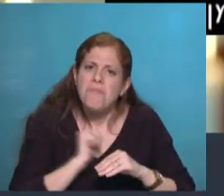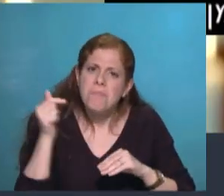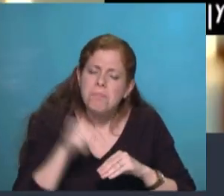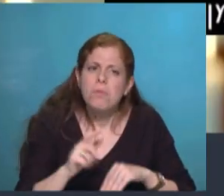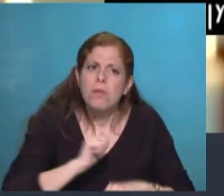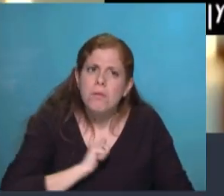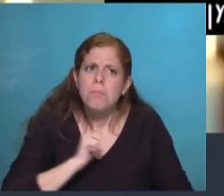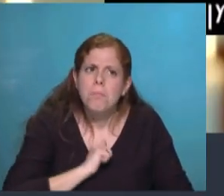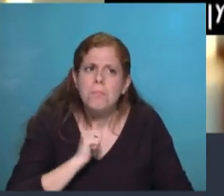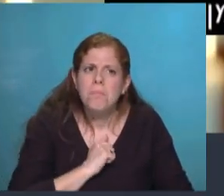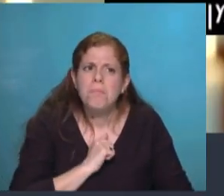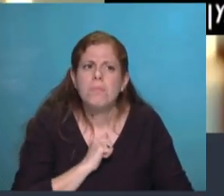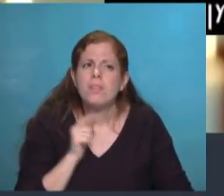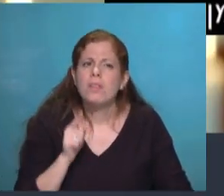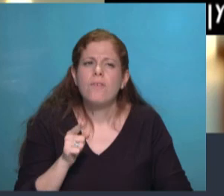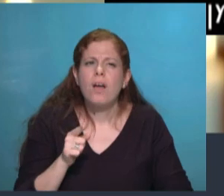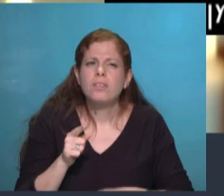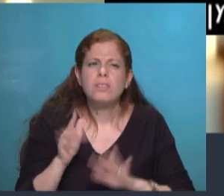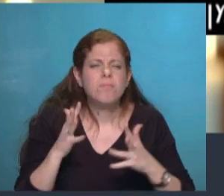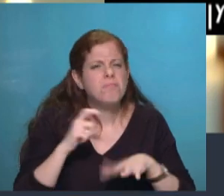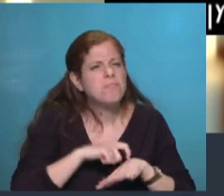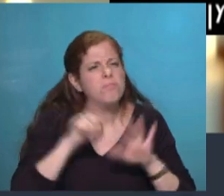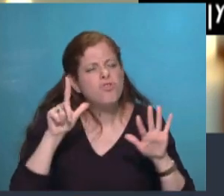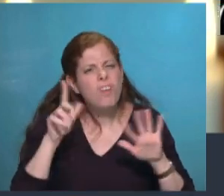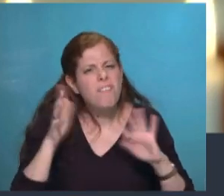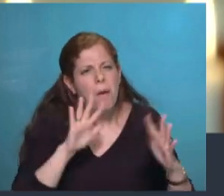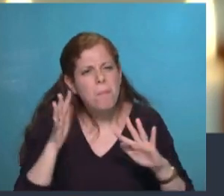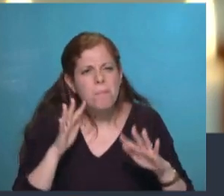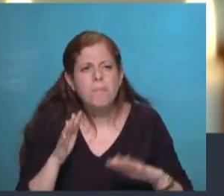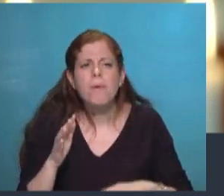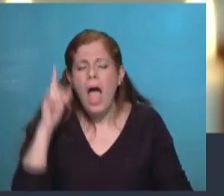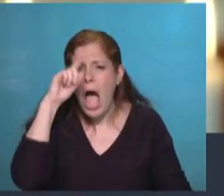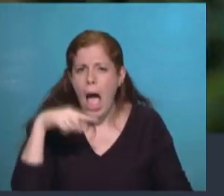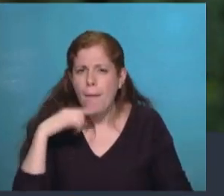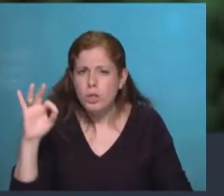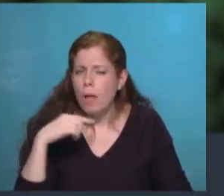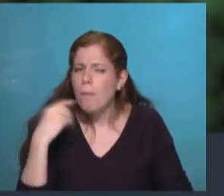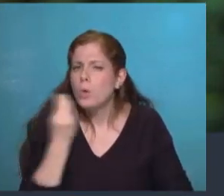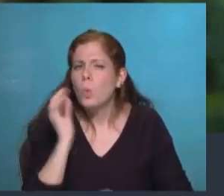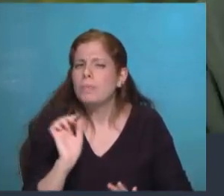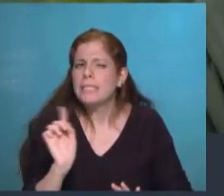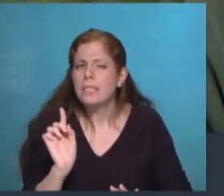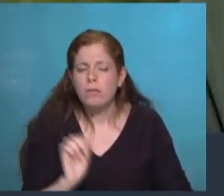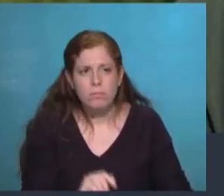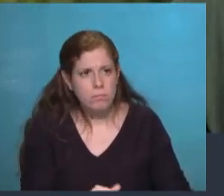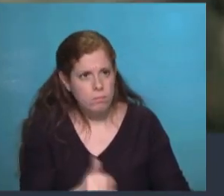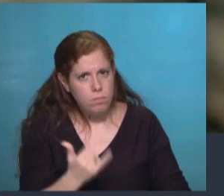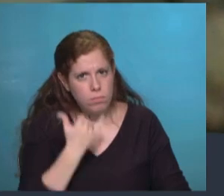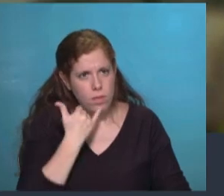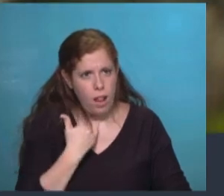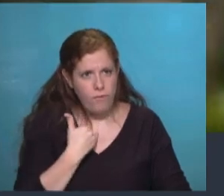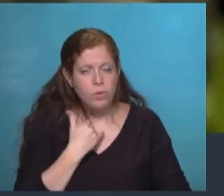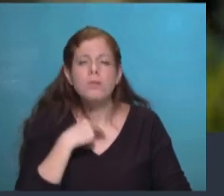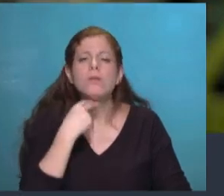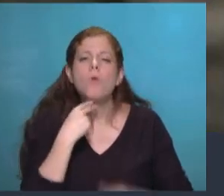then about 7 o'clock, her father said something's wrong. היה טלפון והיה קול של